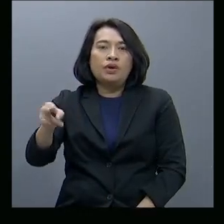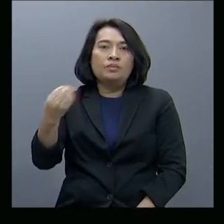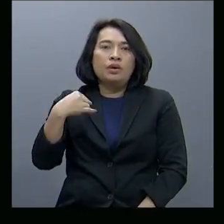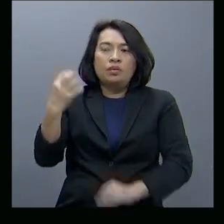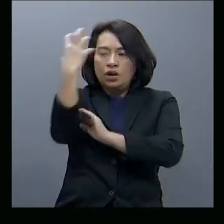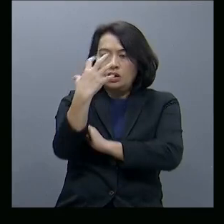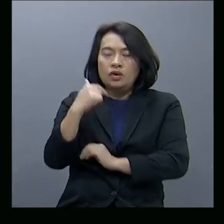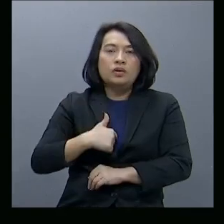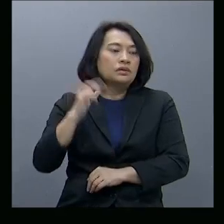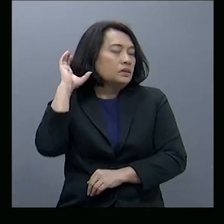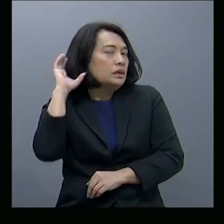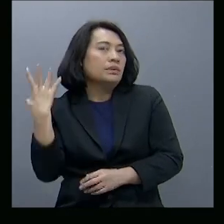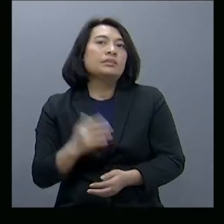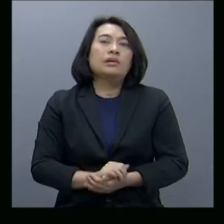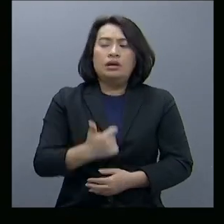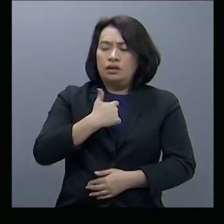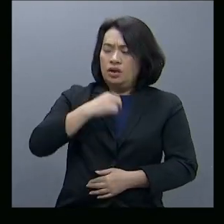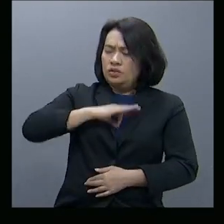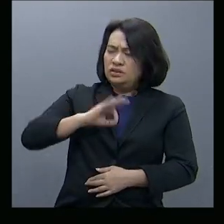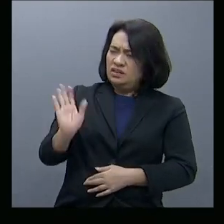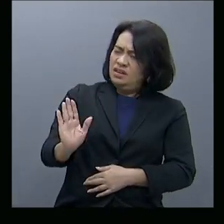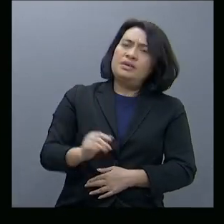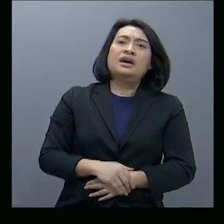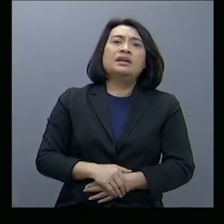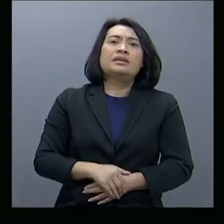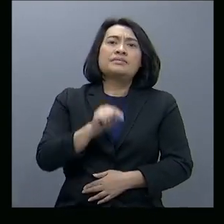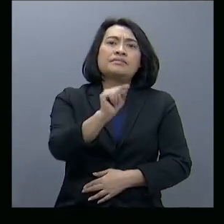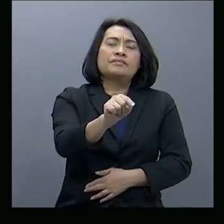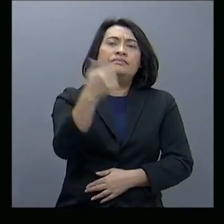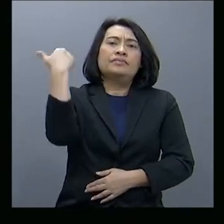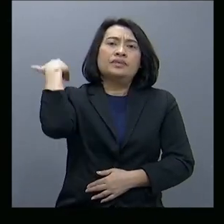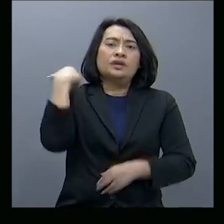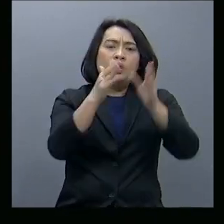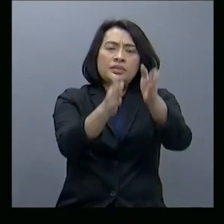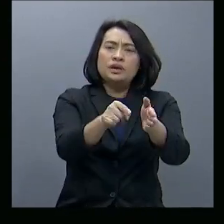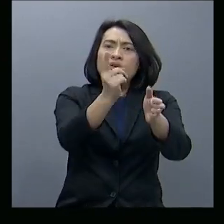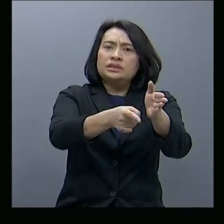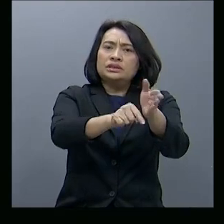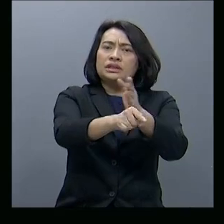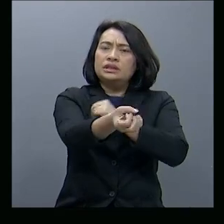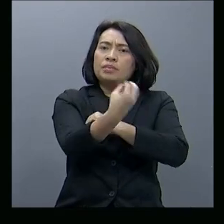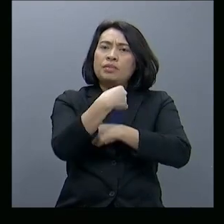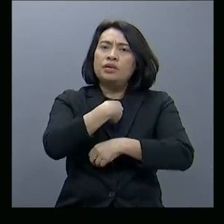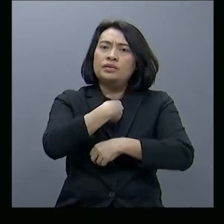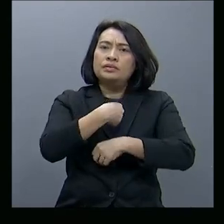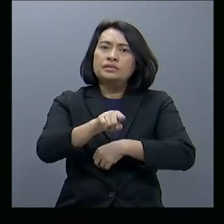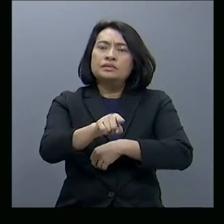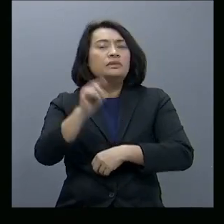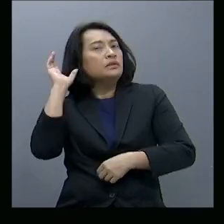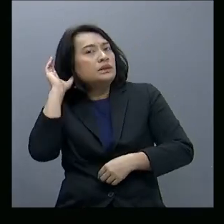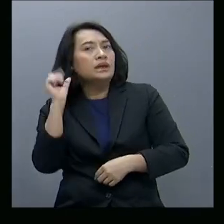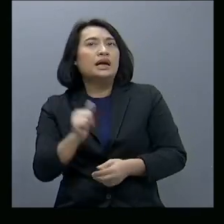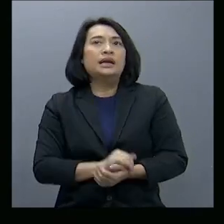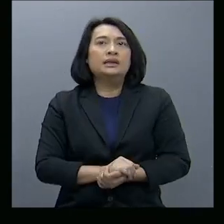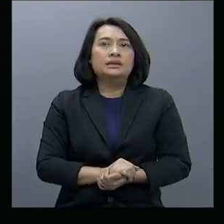ไม่เชื่ออีกเหรอเราก็ยังไม่เชื่อเราก็คิดว่าโบรกเกอร์เขามีแบบตัวตนจริงอะไรเงี้ยมันน่าเชื่อถือนะเราเช็ค